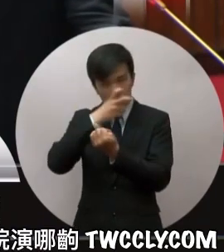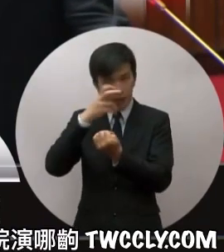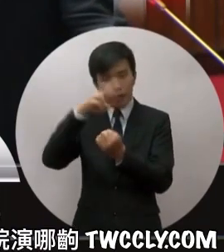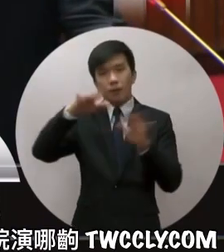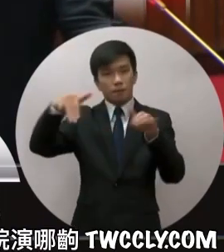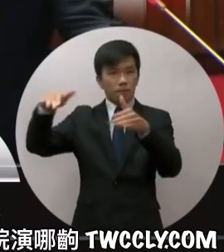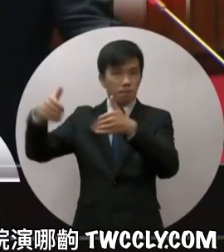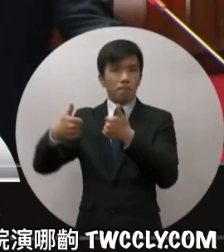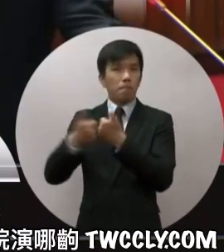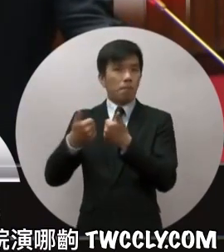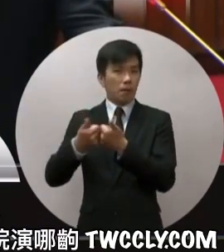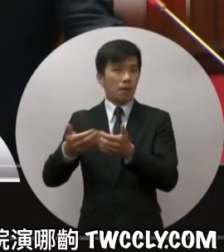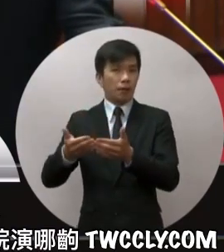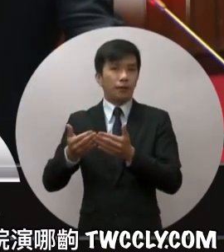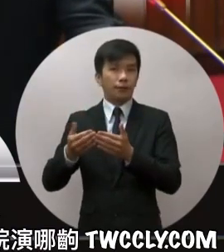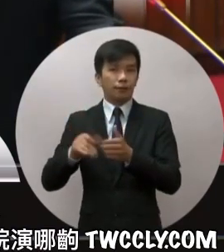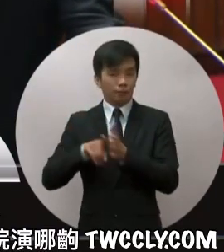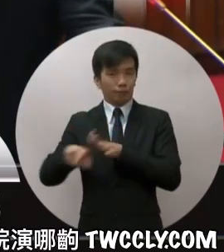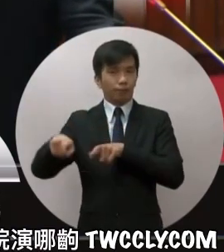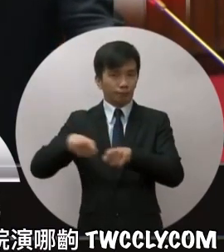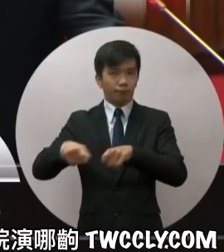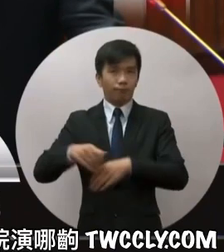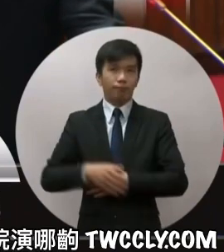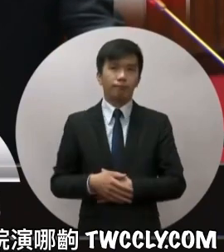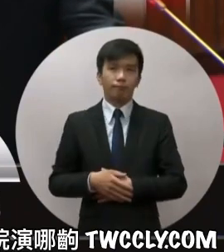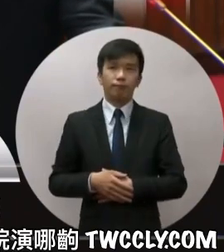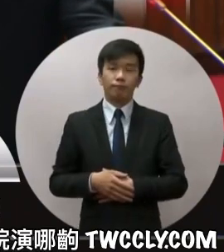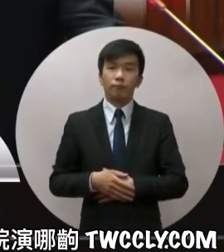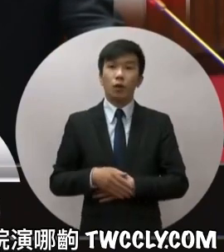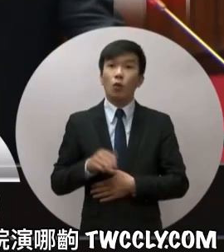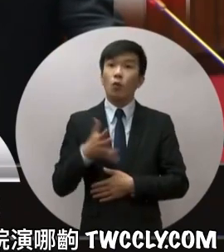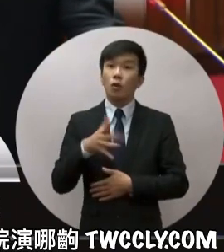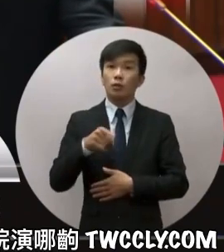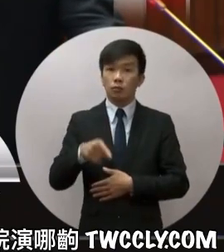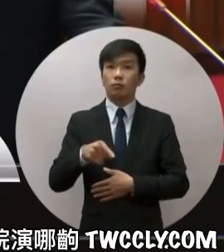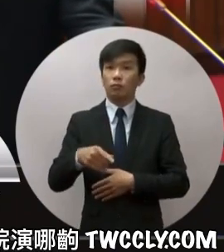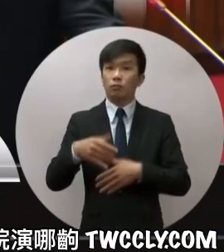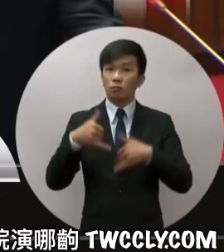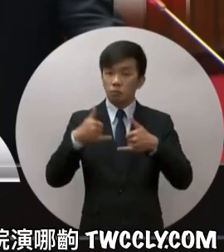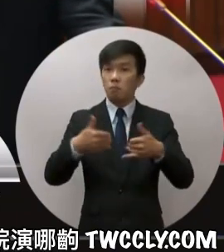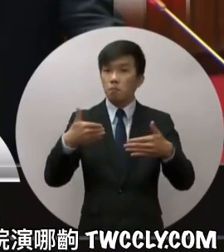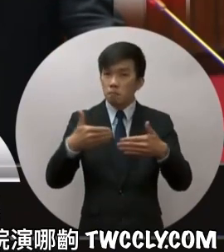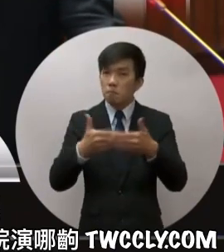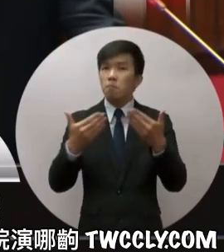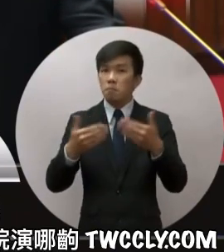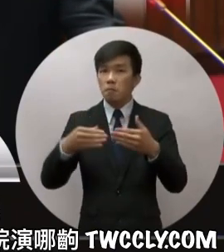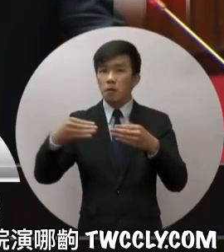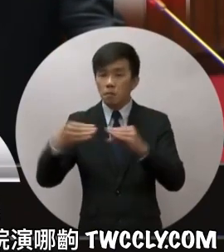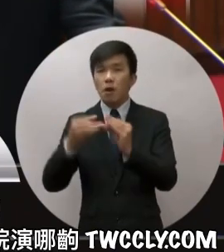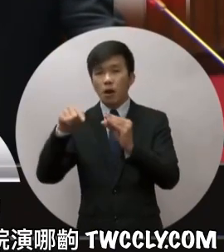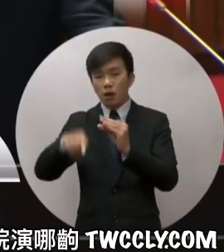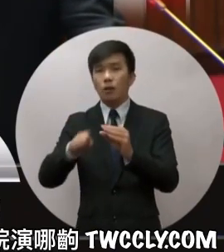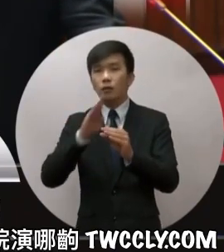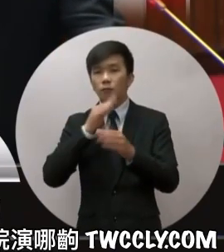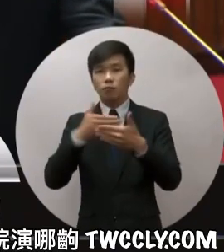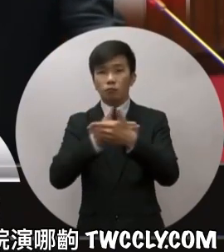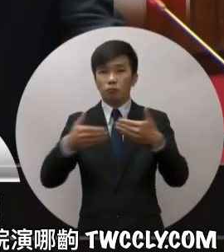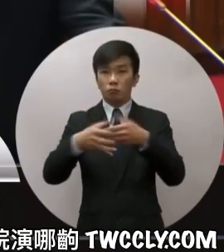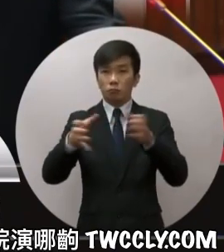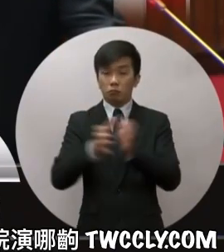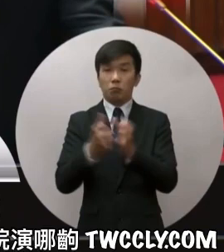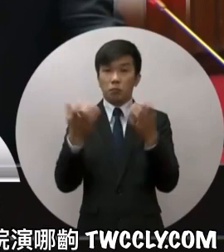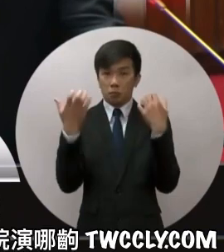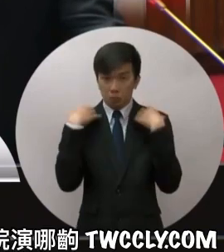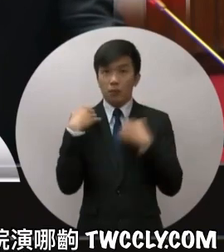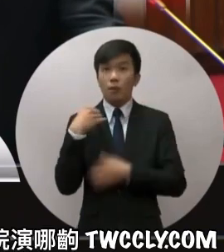是召開院籍的這個相關的專案會議為什麼我這樣講因為其實道路的問題除了我們剛剛講的交通部的權責的這些在不管